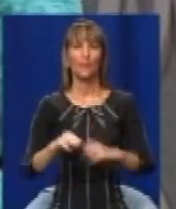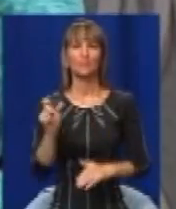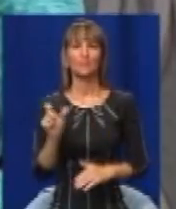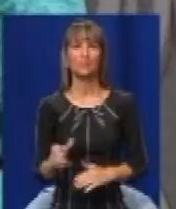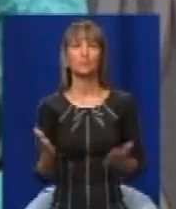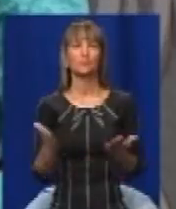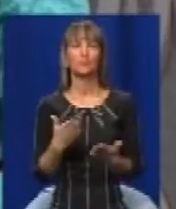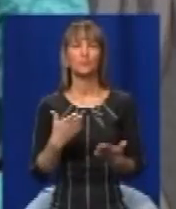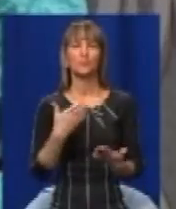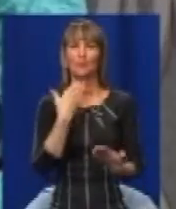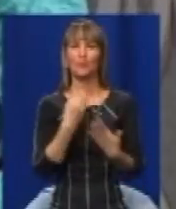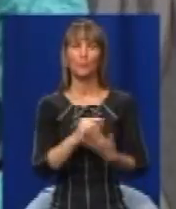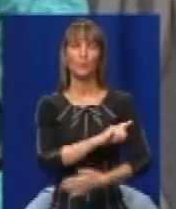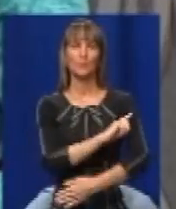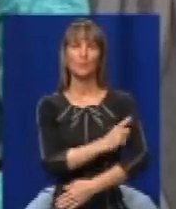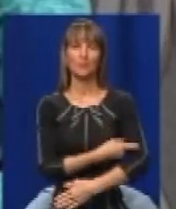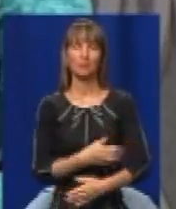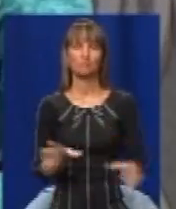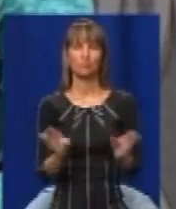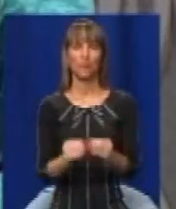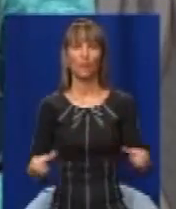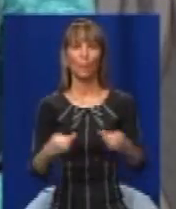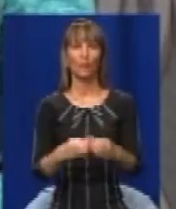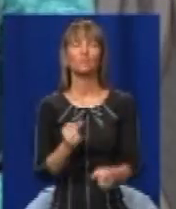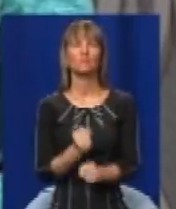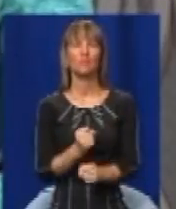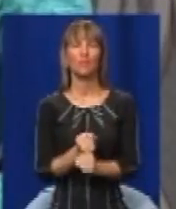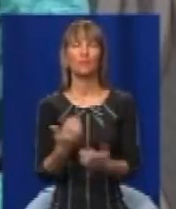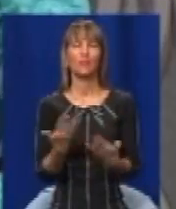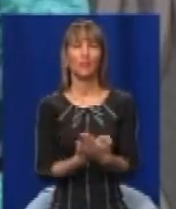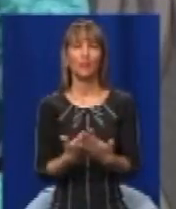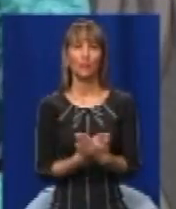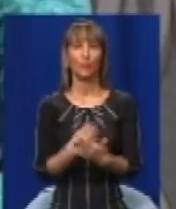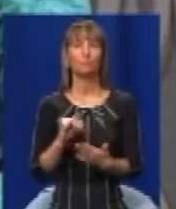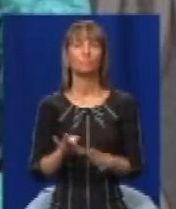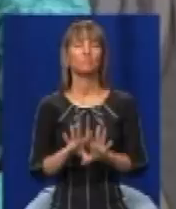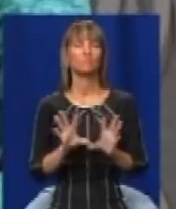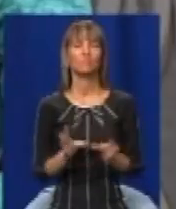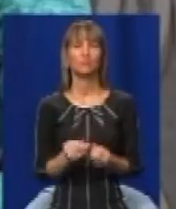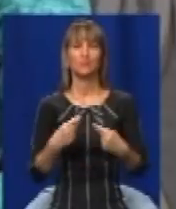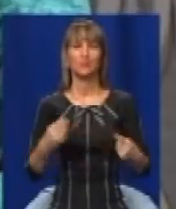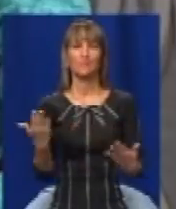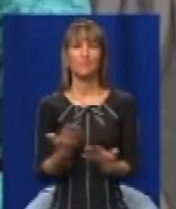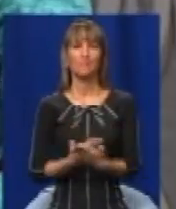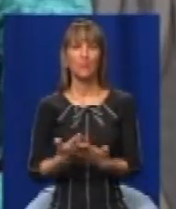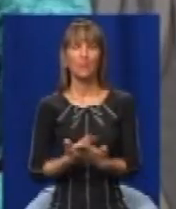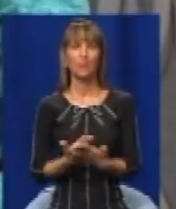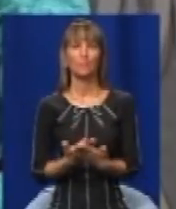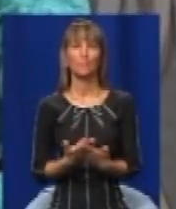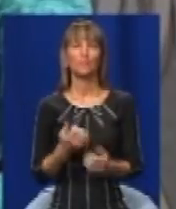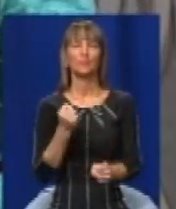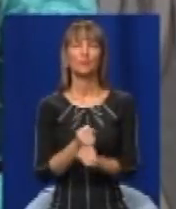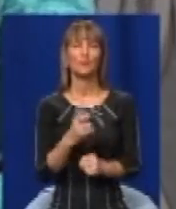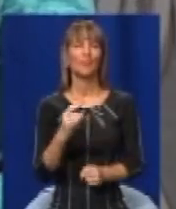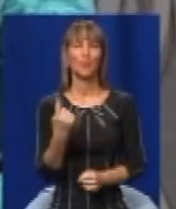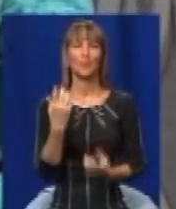котрі з власними зусиллями, спільною командою створюють якийсь певний фільм. Ну і взагалі дуже різний фільм, він як створюється